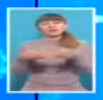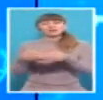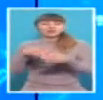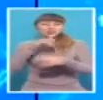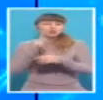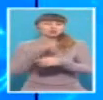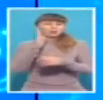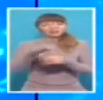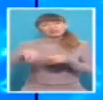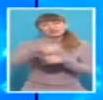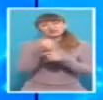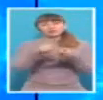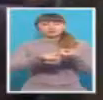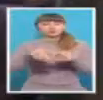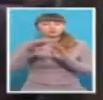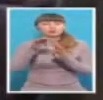тауар өндірушілері қатысты.